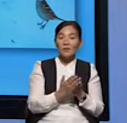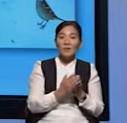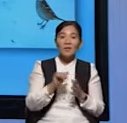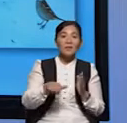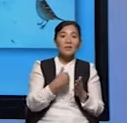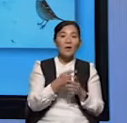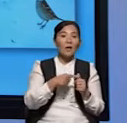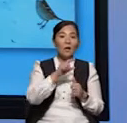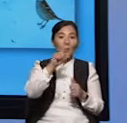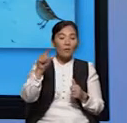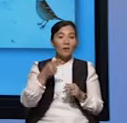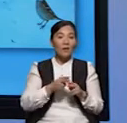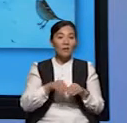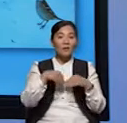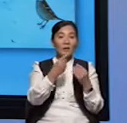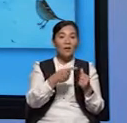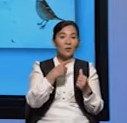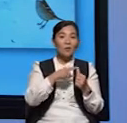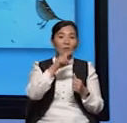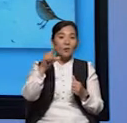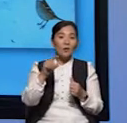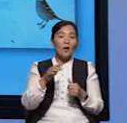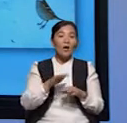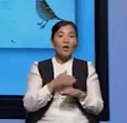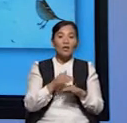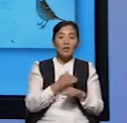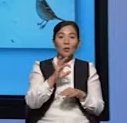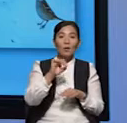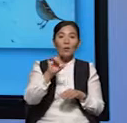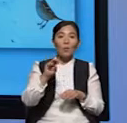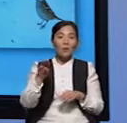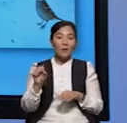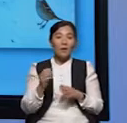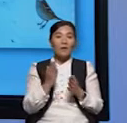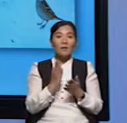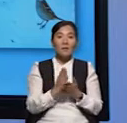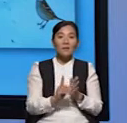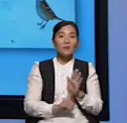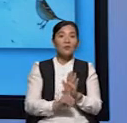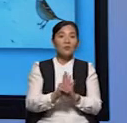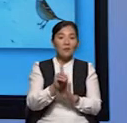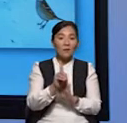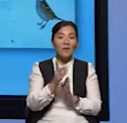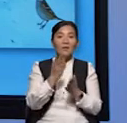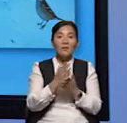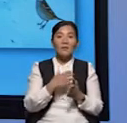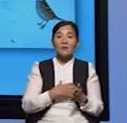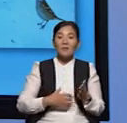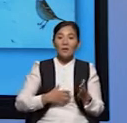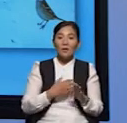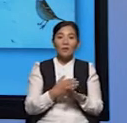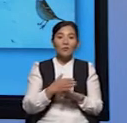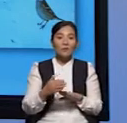есть заголовок, и мы дали этому тексту заголовок «Кошачья охота». Есть начало, есть